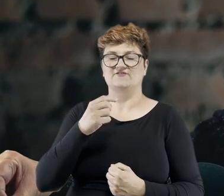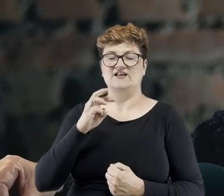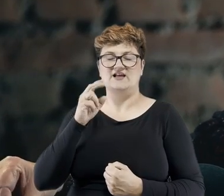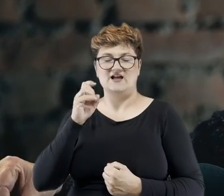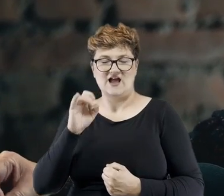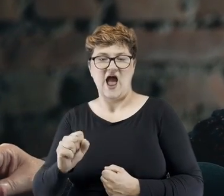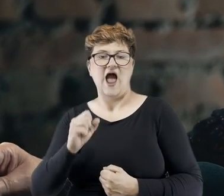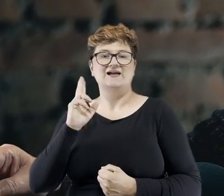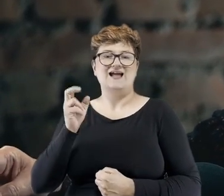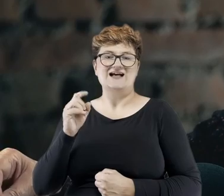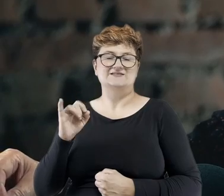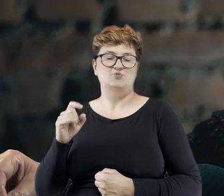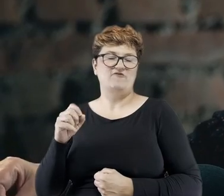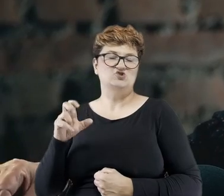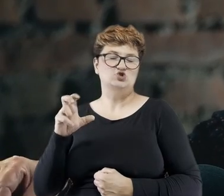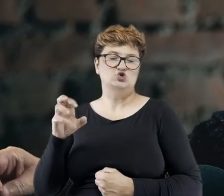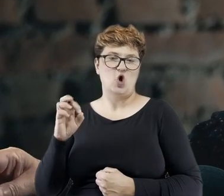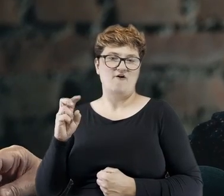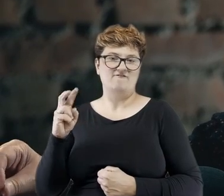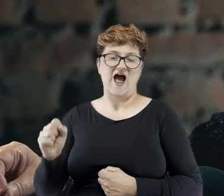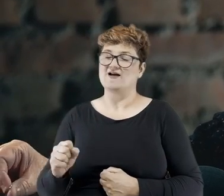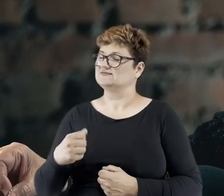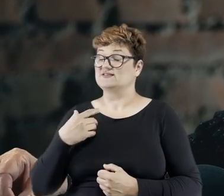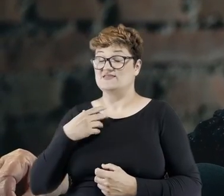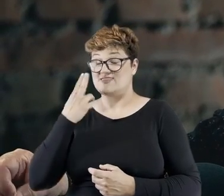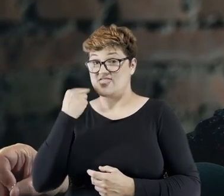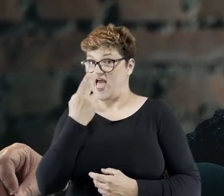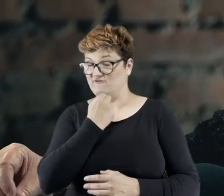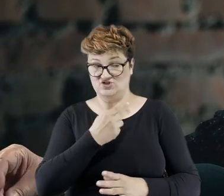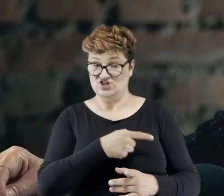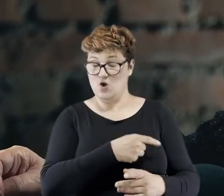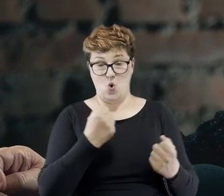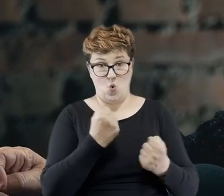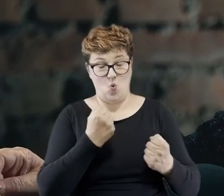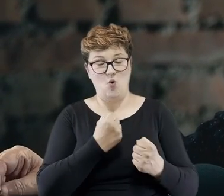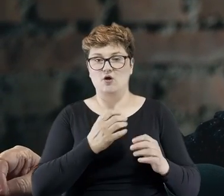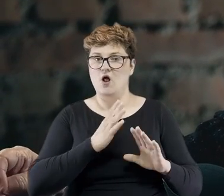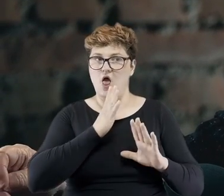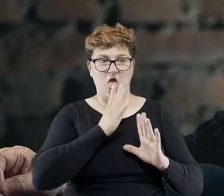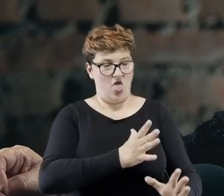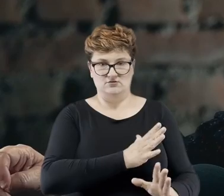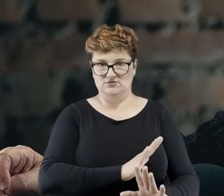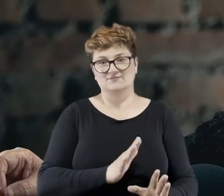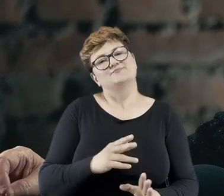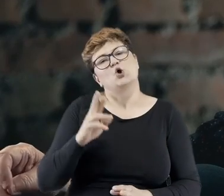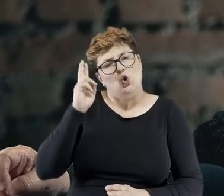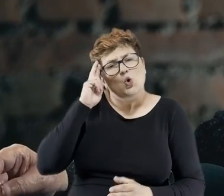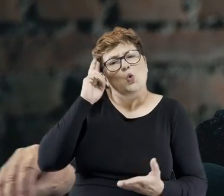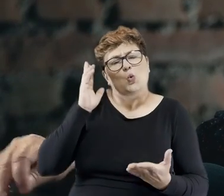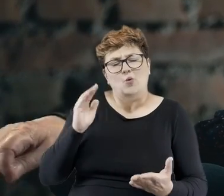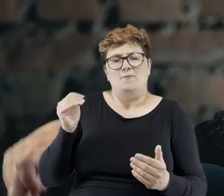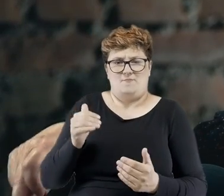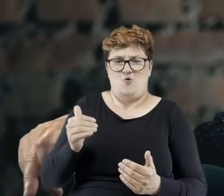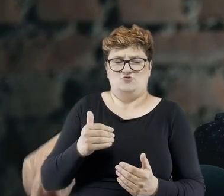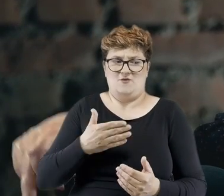Jadwigą Kasprowiczową, która nie cierpiała, nienawidziła Stanisławy Przybyszewskiej. Można to zresztą zrozumieć,